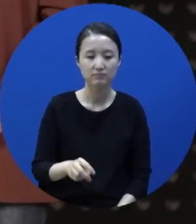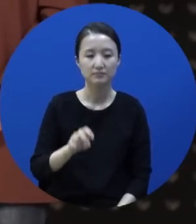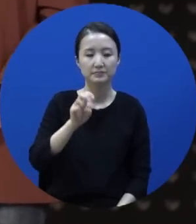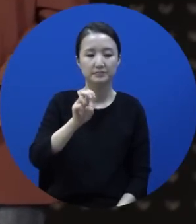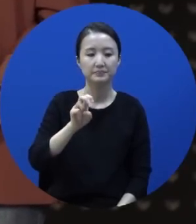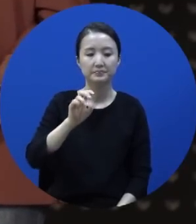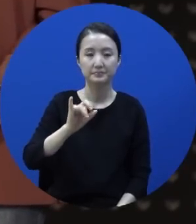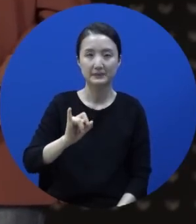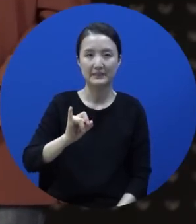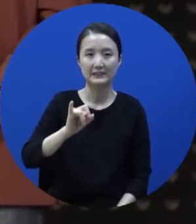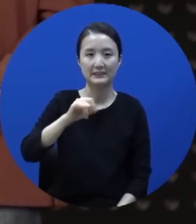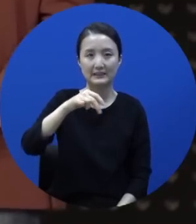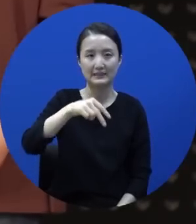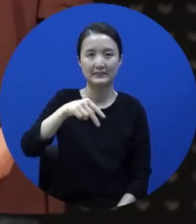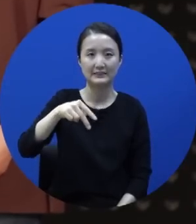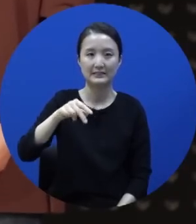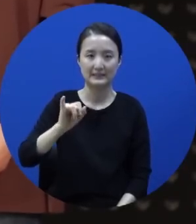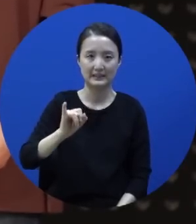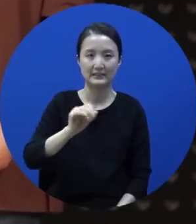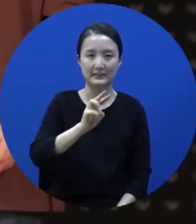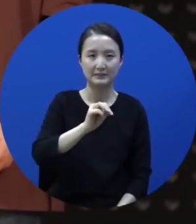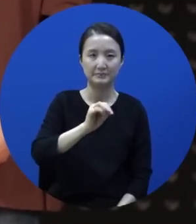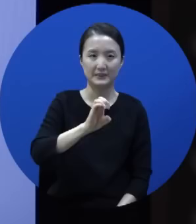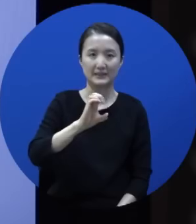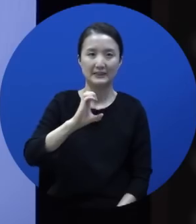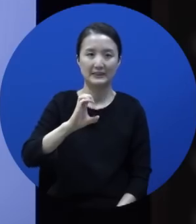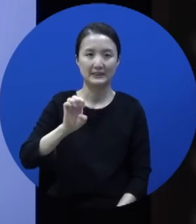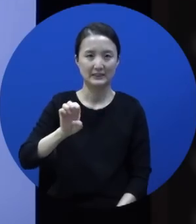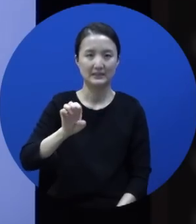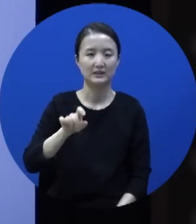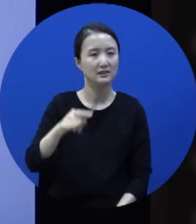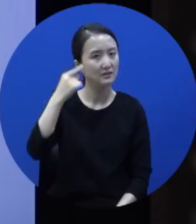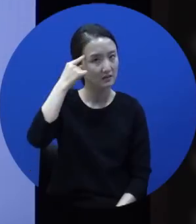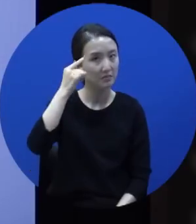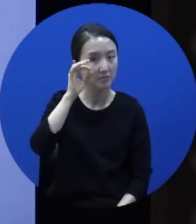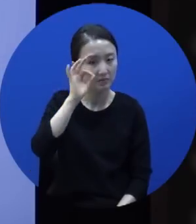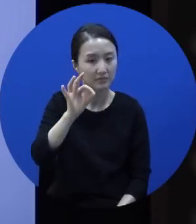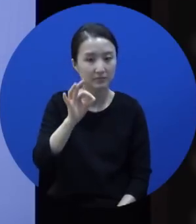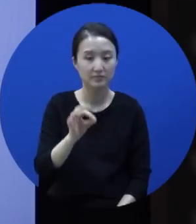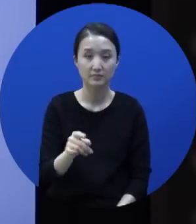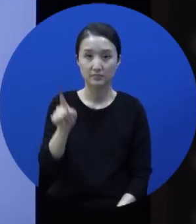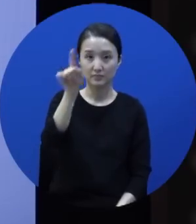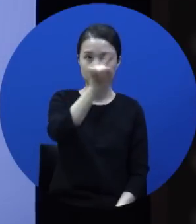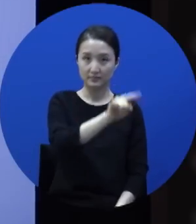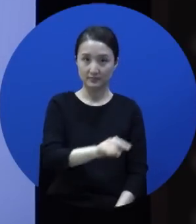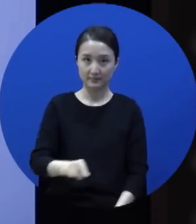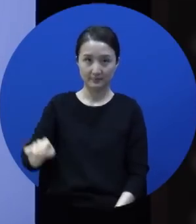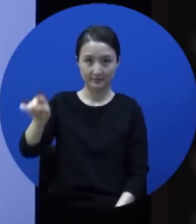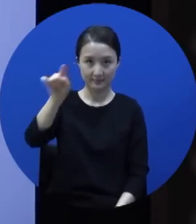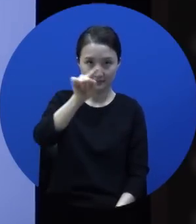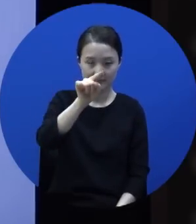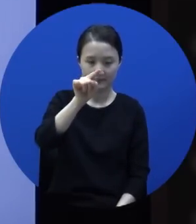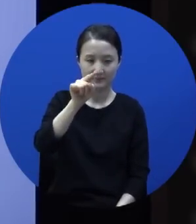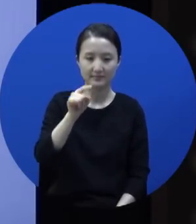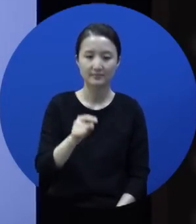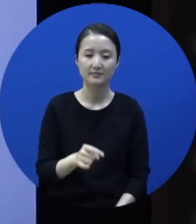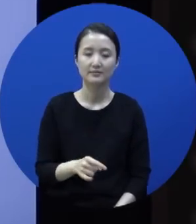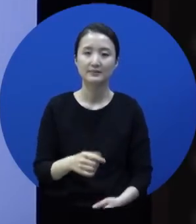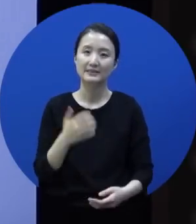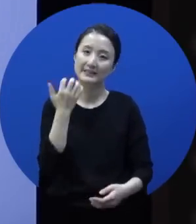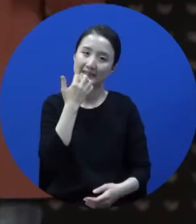또 생각해 볼 수가 있는데 여기 그림 속에 있듯이 동그란 원이 있습니다. 원이 이렇게 자유롭게 나눠져